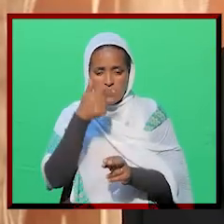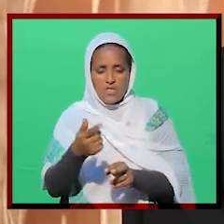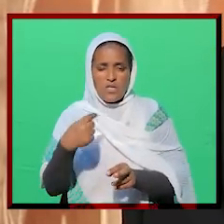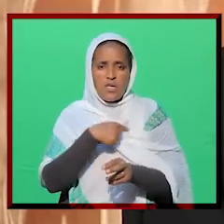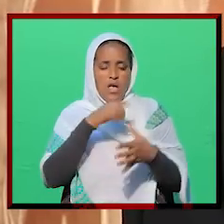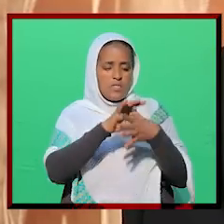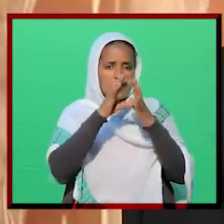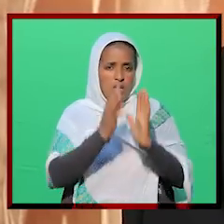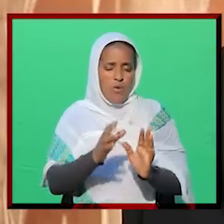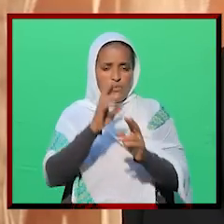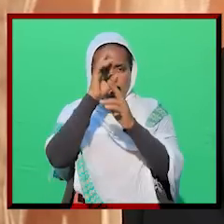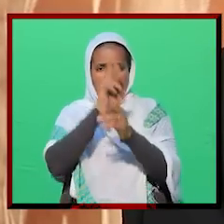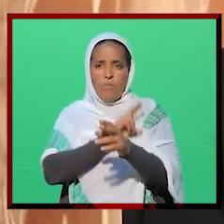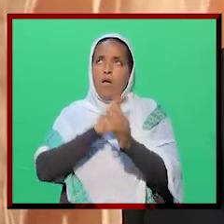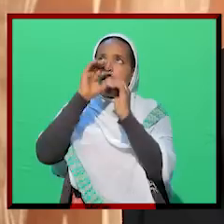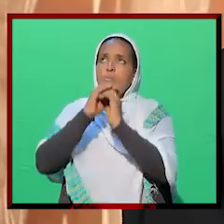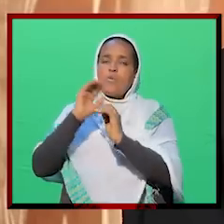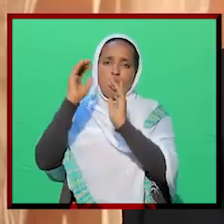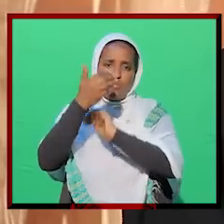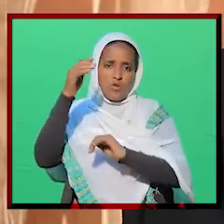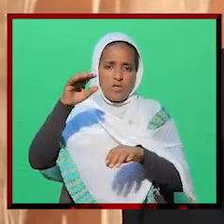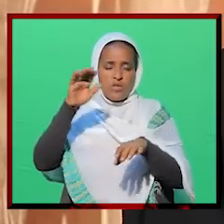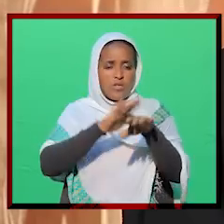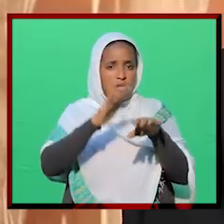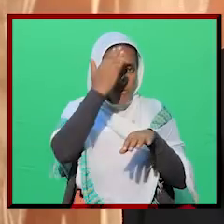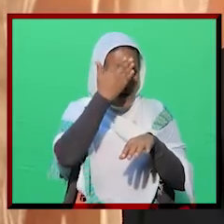ከበረ የተባለው ወልድ ወይም አካላዊ ቃል